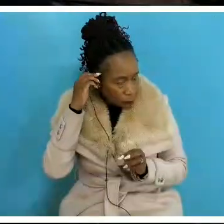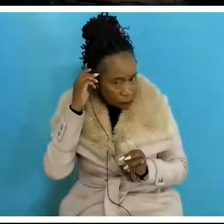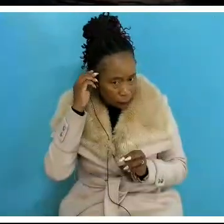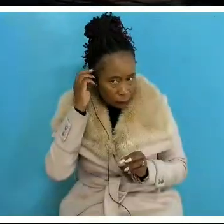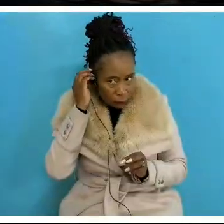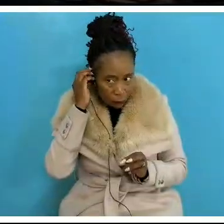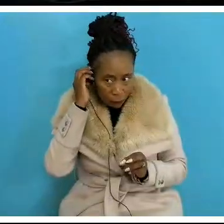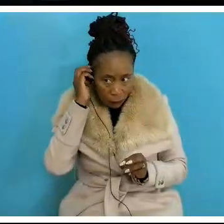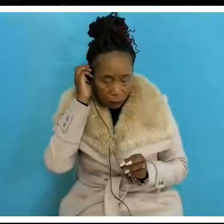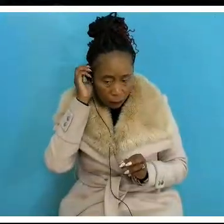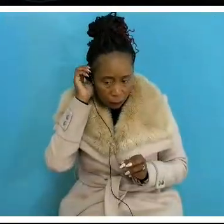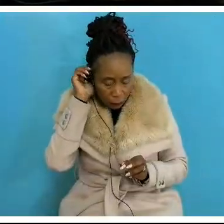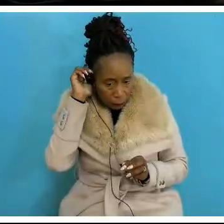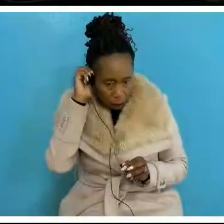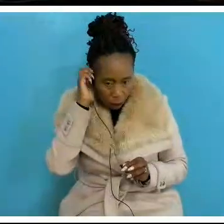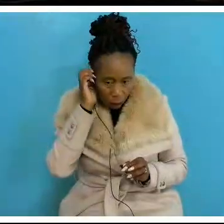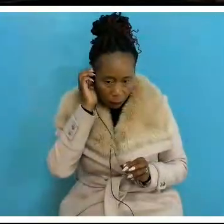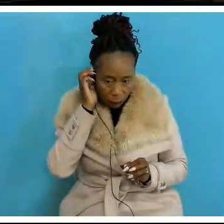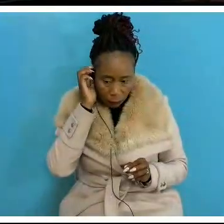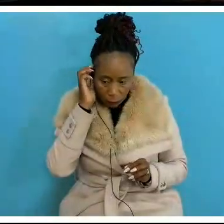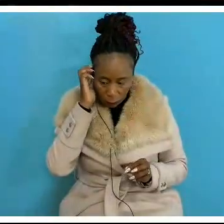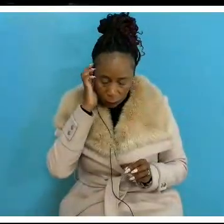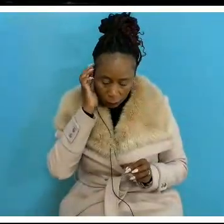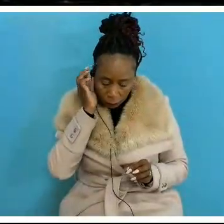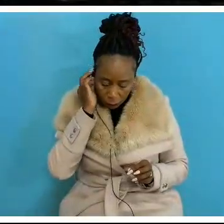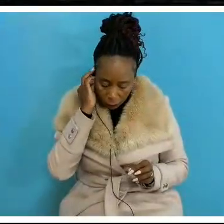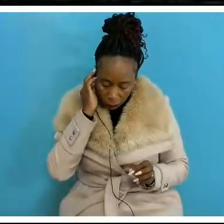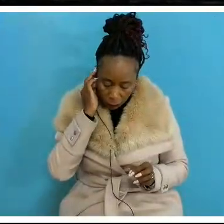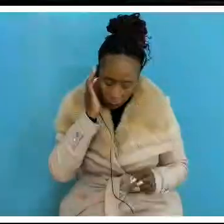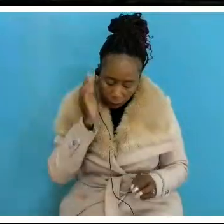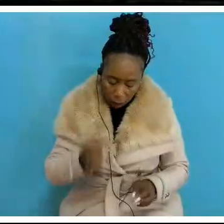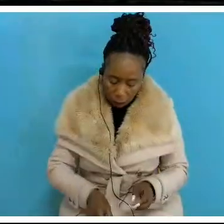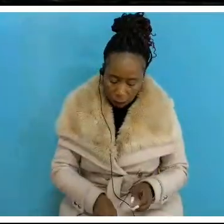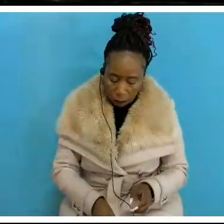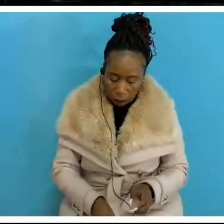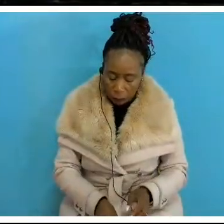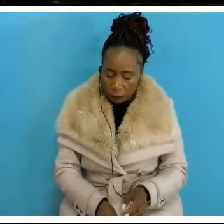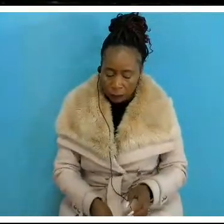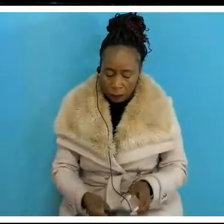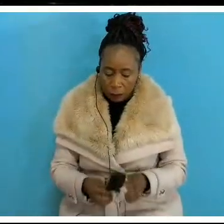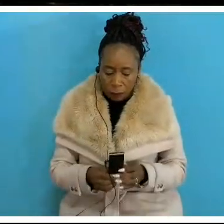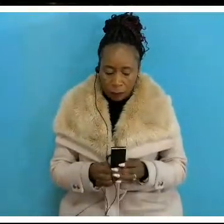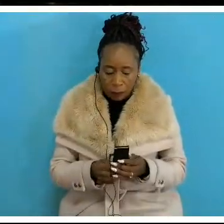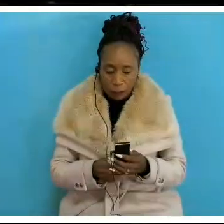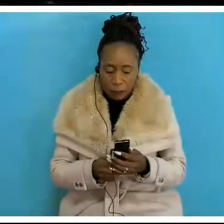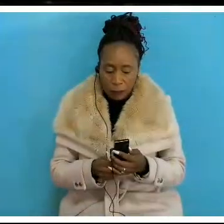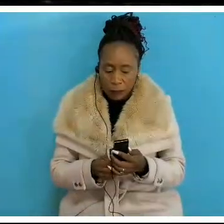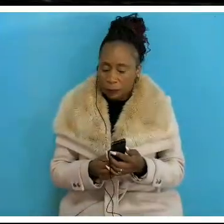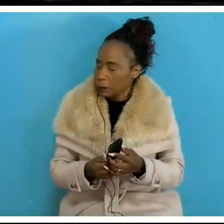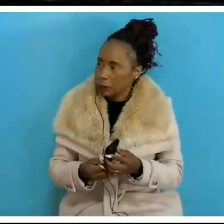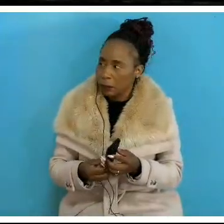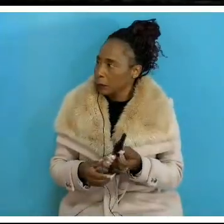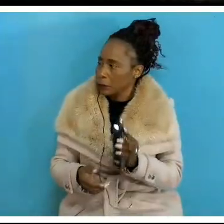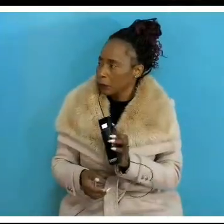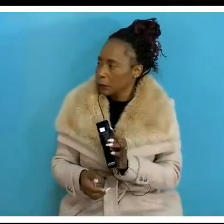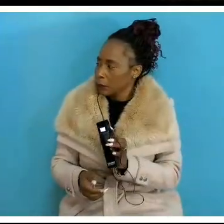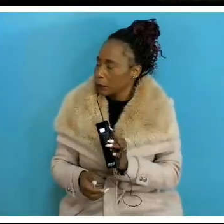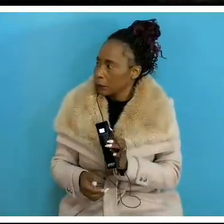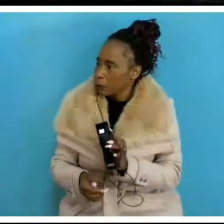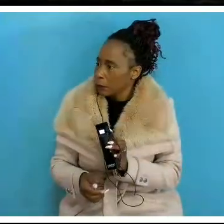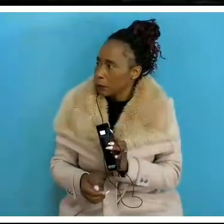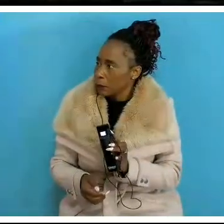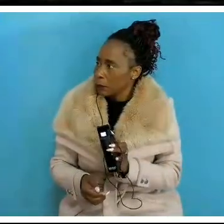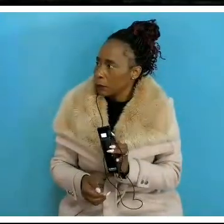Ek wil nie net weet, they are in Marshalltown nie, and why are many of these things, where there no satellite offices